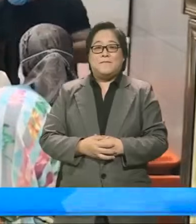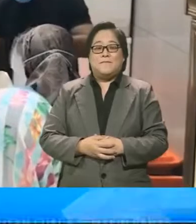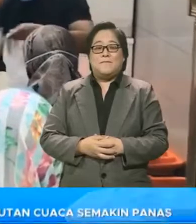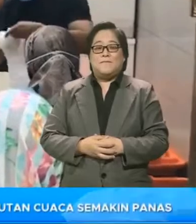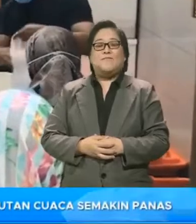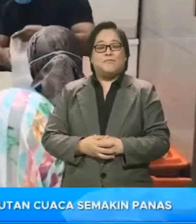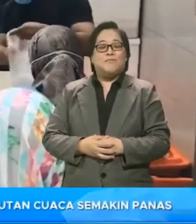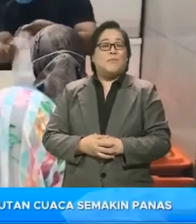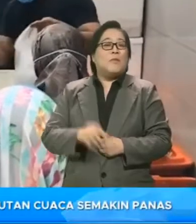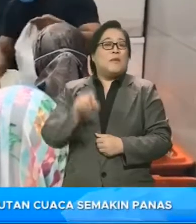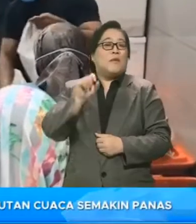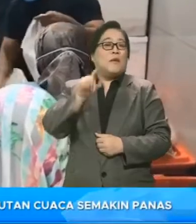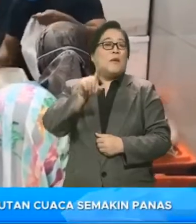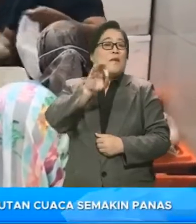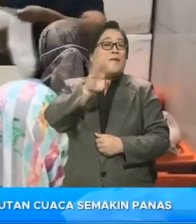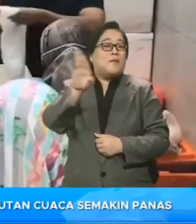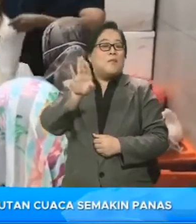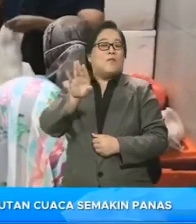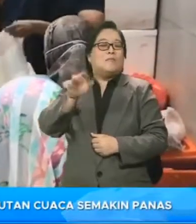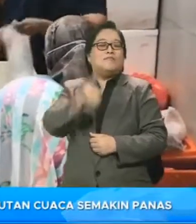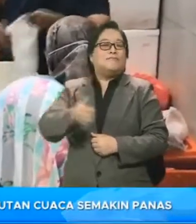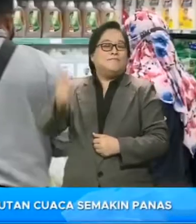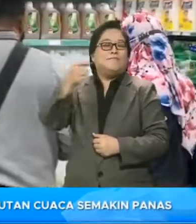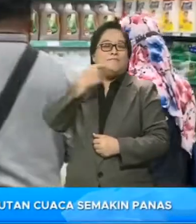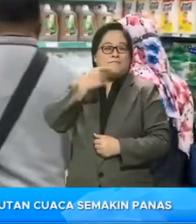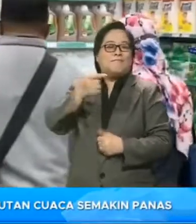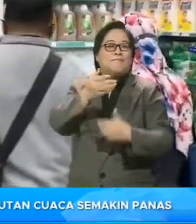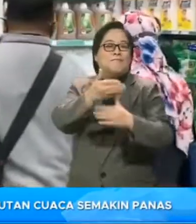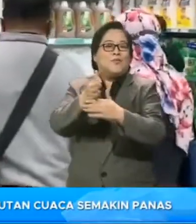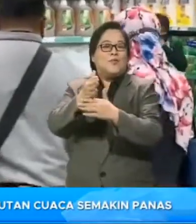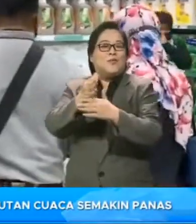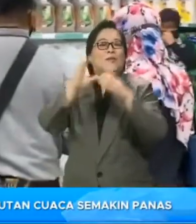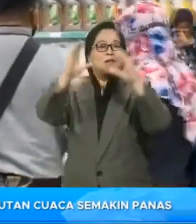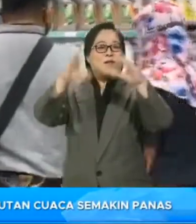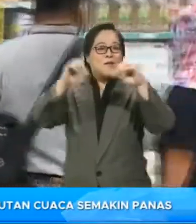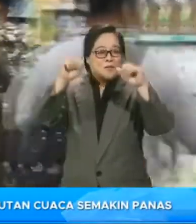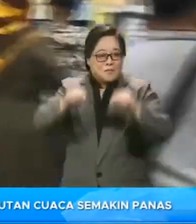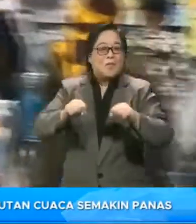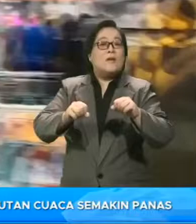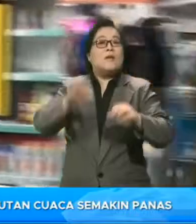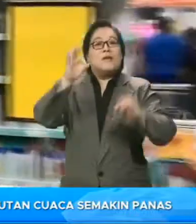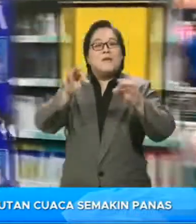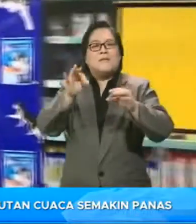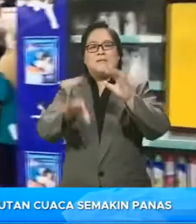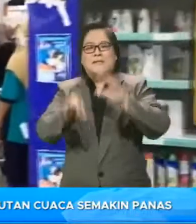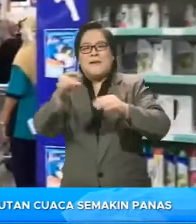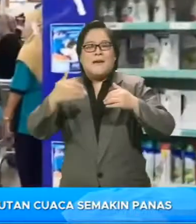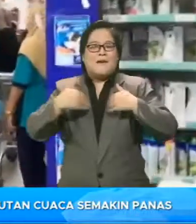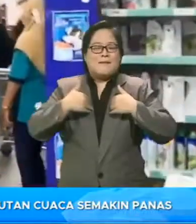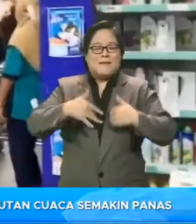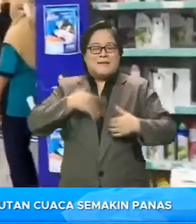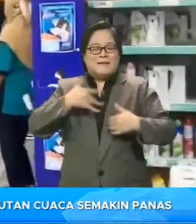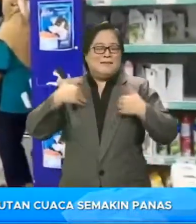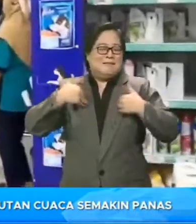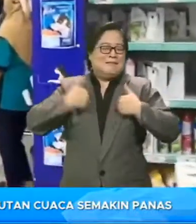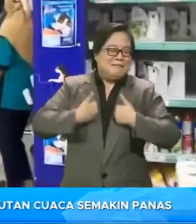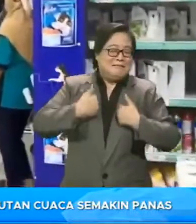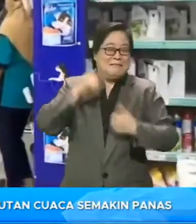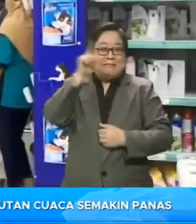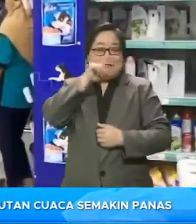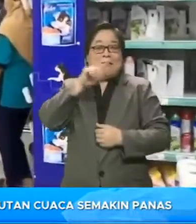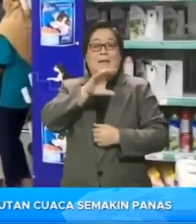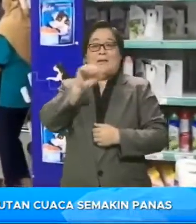Hai berisi satu antara di Facebook translate.eu Hisyam juga berkongsi langkah yang boleh diambil jika didapati ada symptom kelebihan